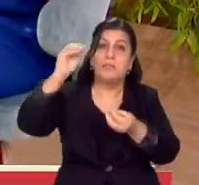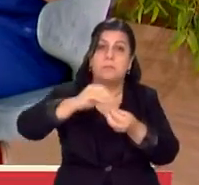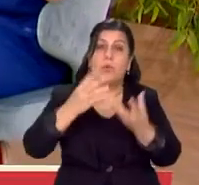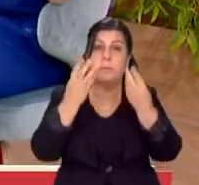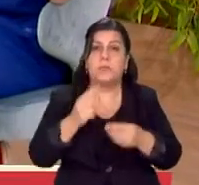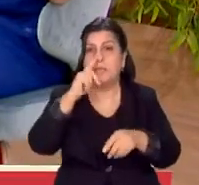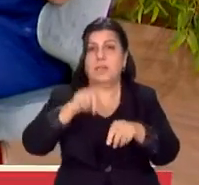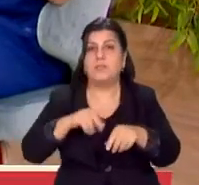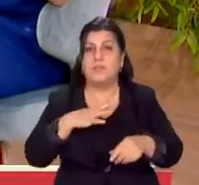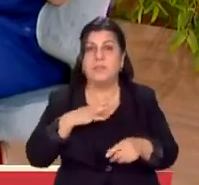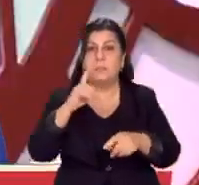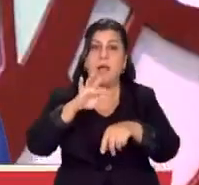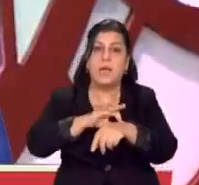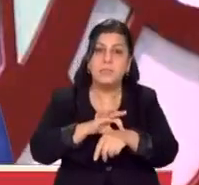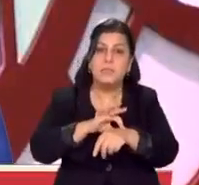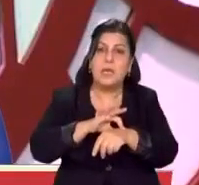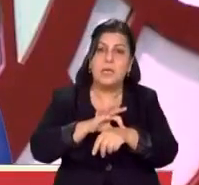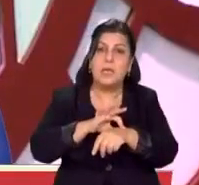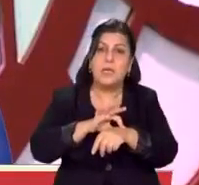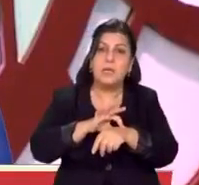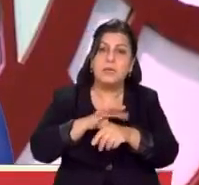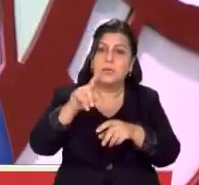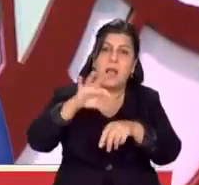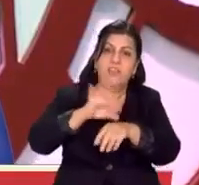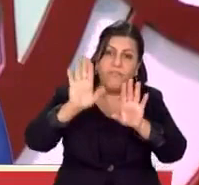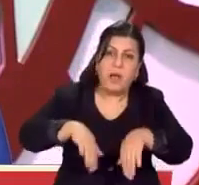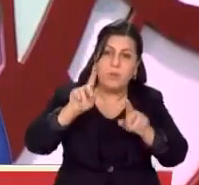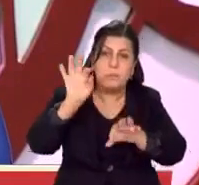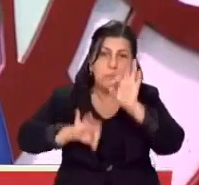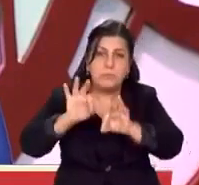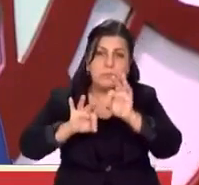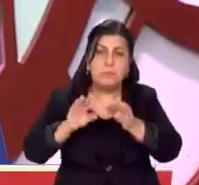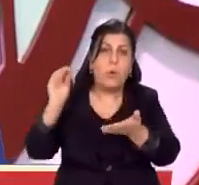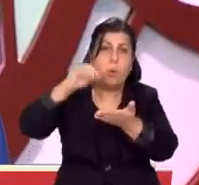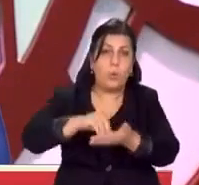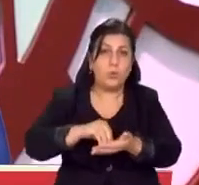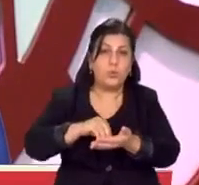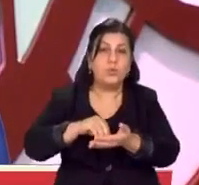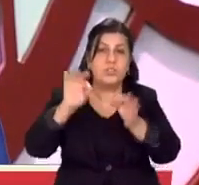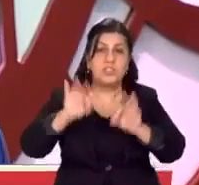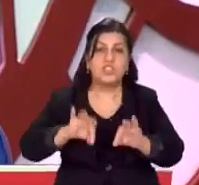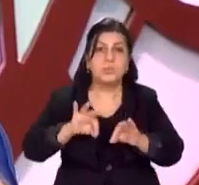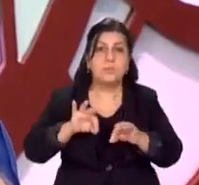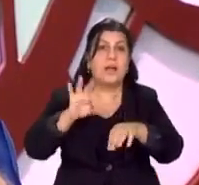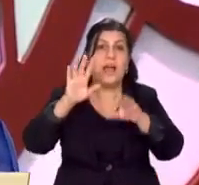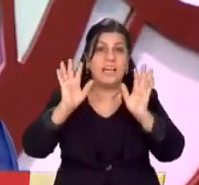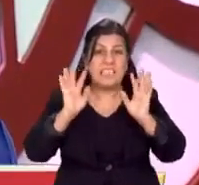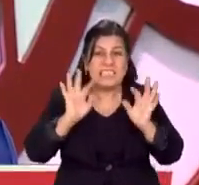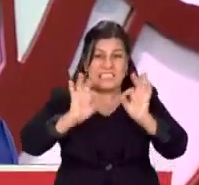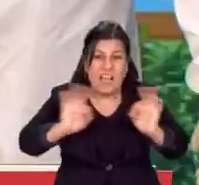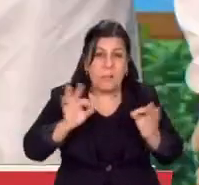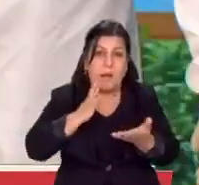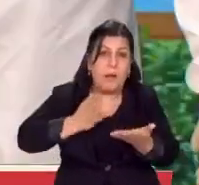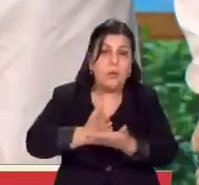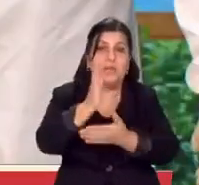bir inanış var Eskiden Biz hastalığı tanı koyalım ve toplumdan izole edelim diyorduk ama şimdi adeta hasta avcılığı yapacağız Tabii tabii